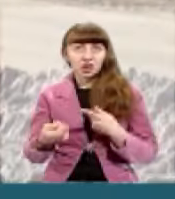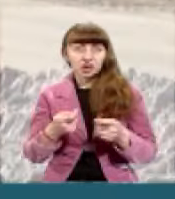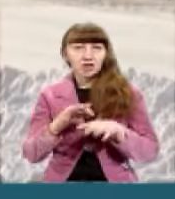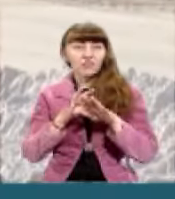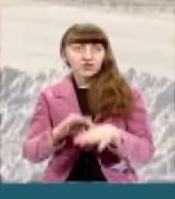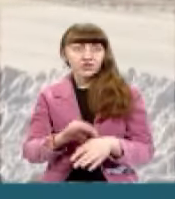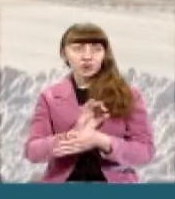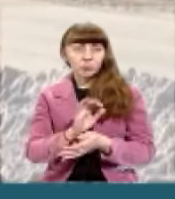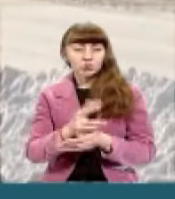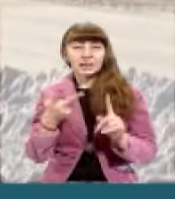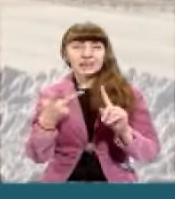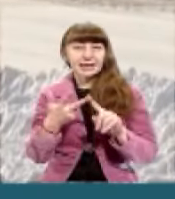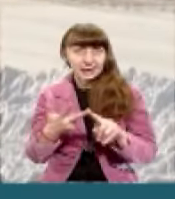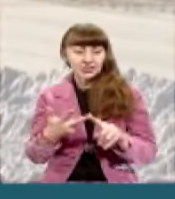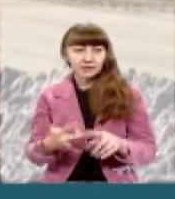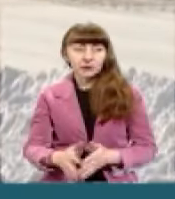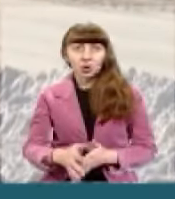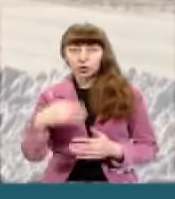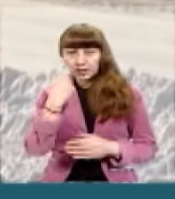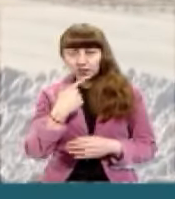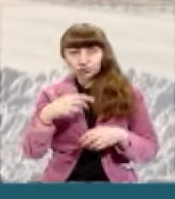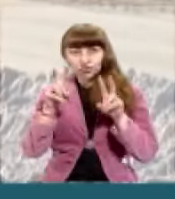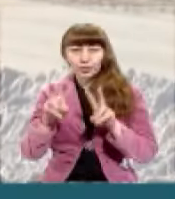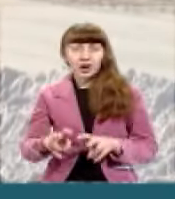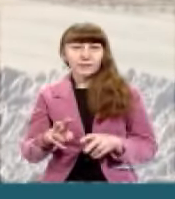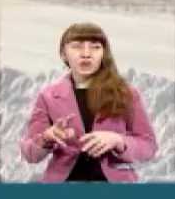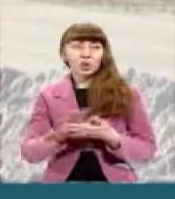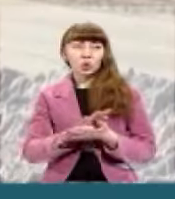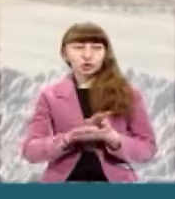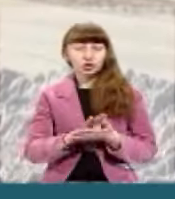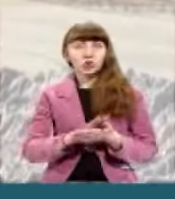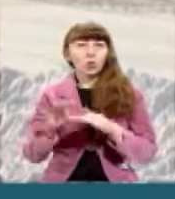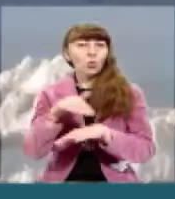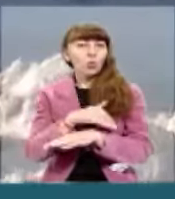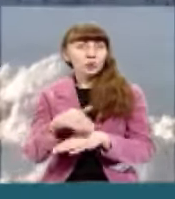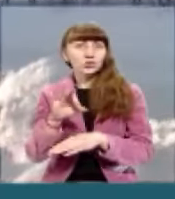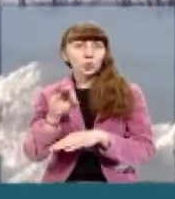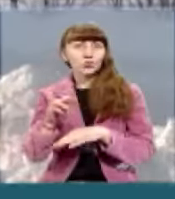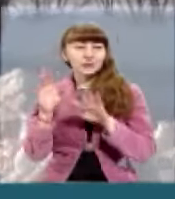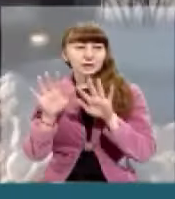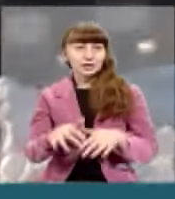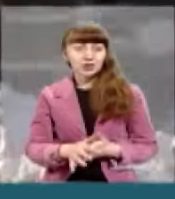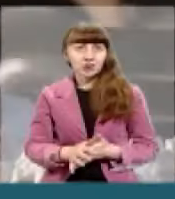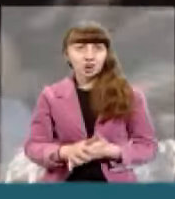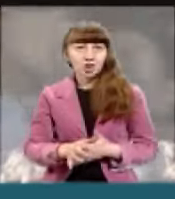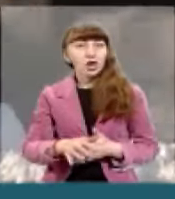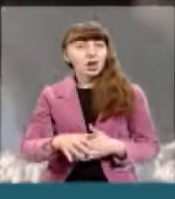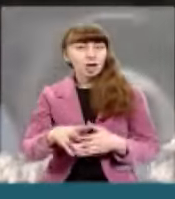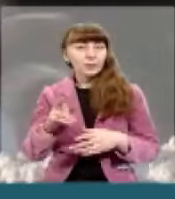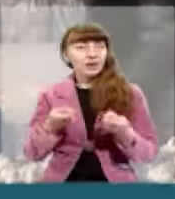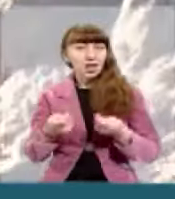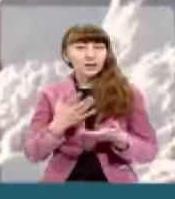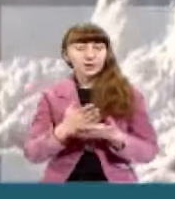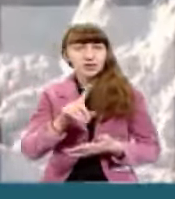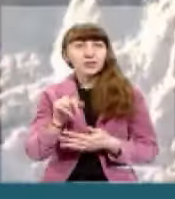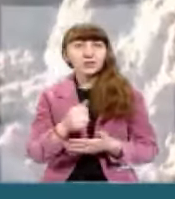три. Накануне глава областного центра лично проинспектировал уборку улиц от снега. У градоначальника к подрядчикам есть ряд замечаний.